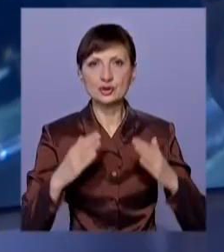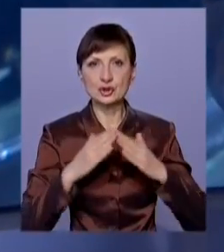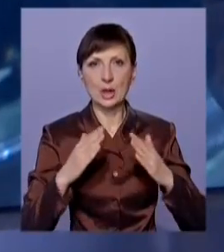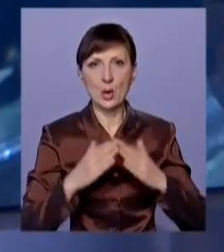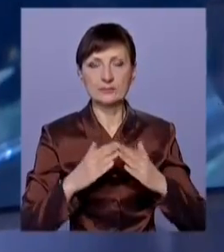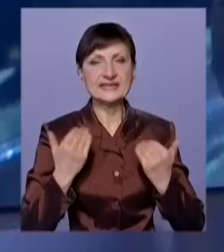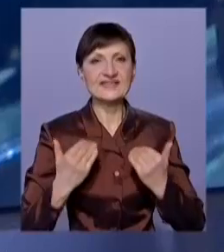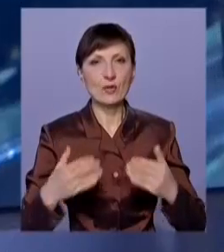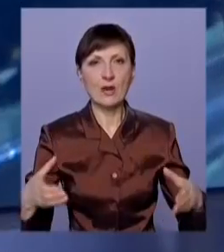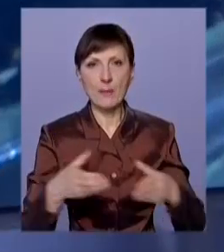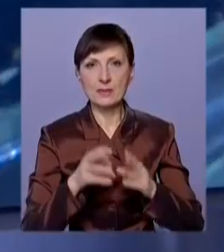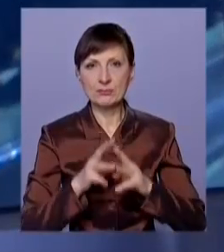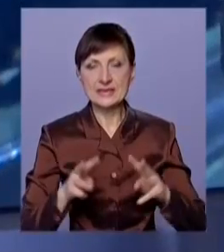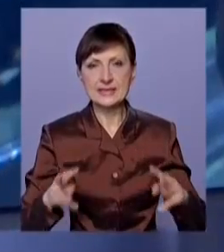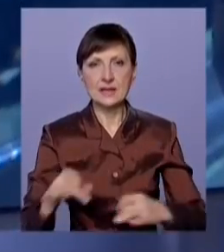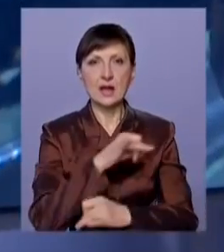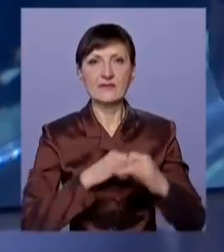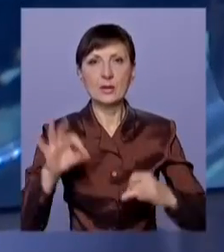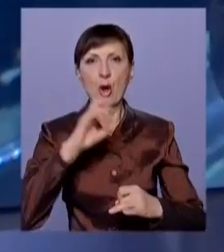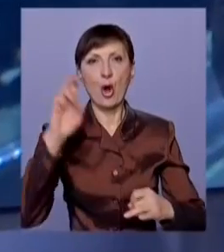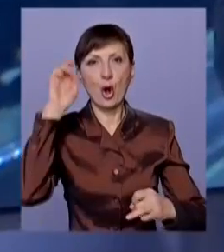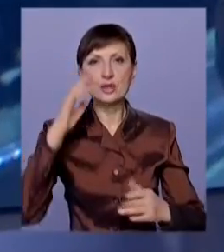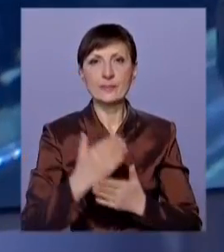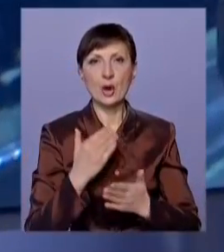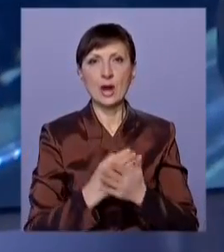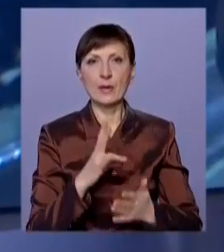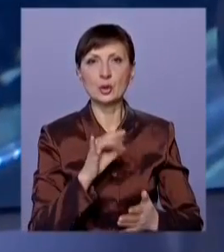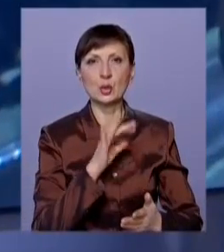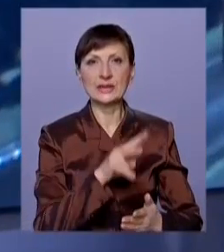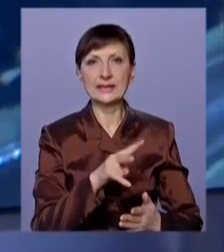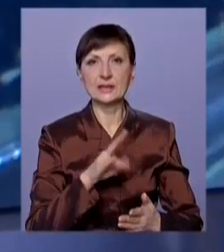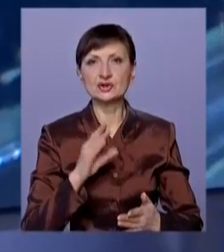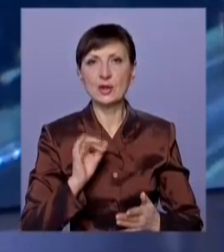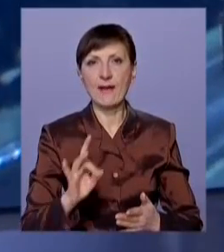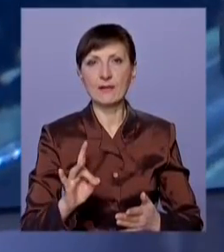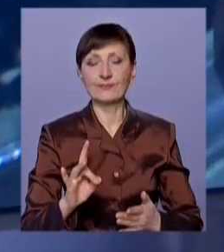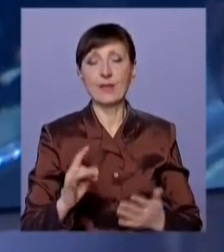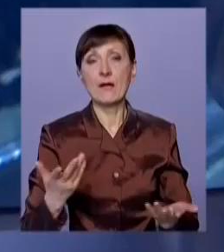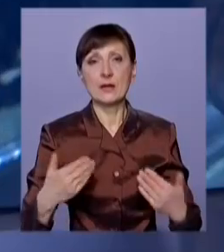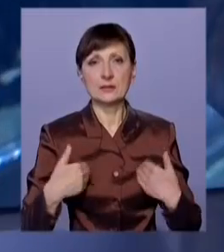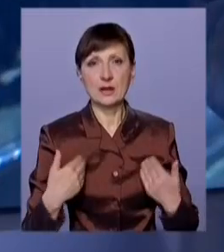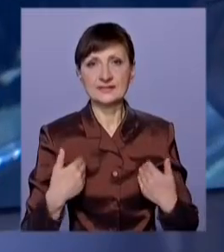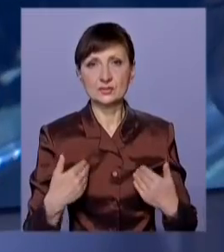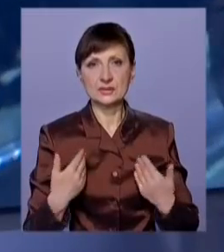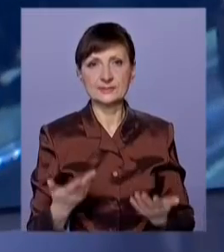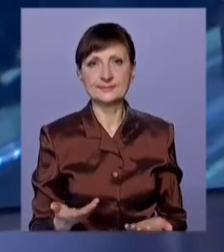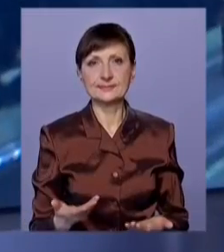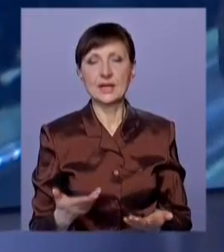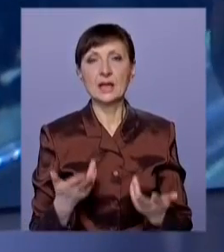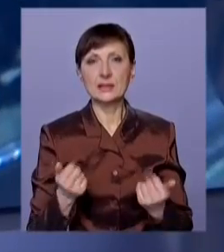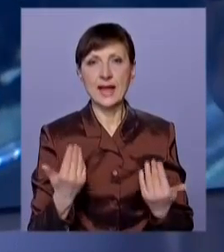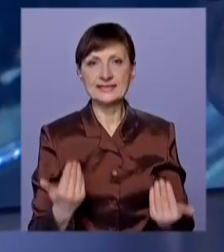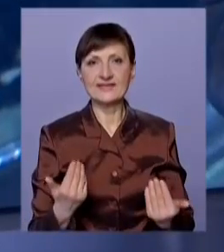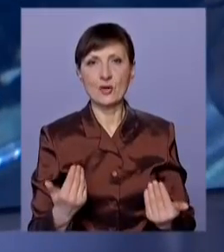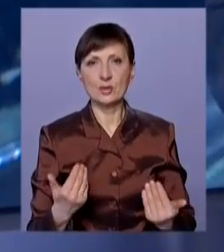Ведь сегодня кабинет министров говорил о госпрограмме «Нурлы». Рамина, приветствую вас. Да,